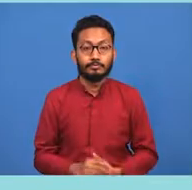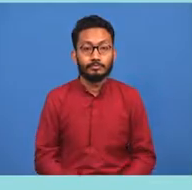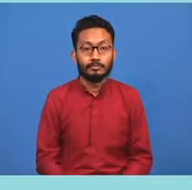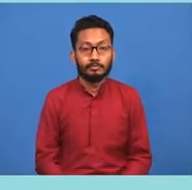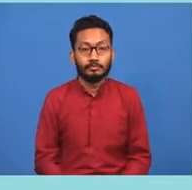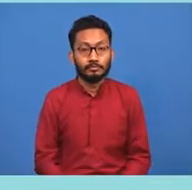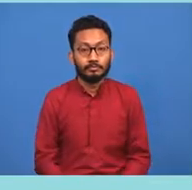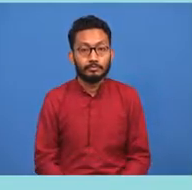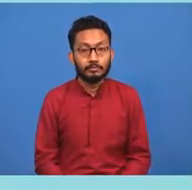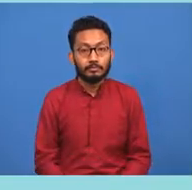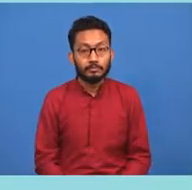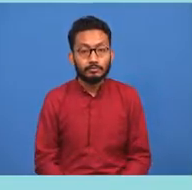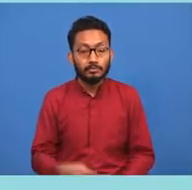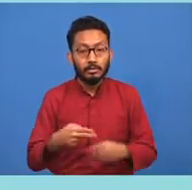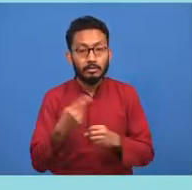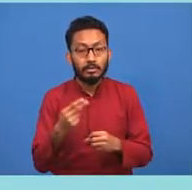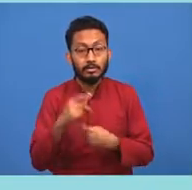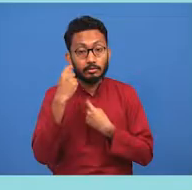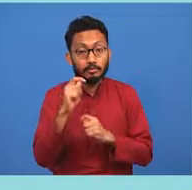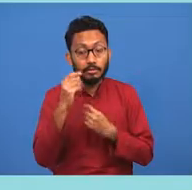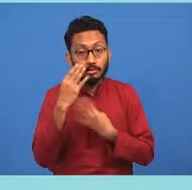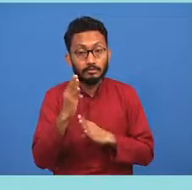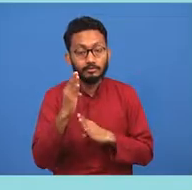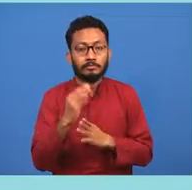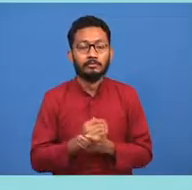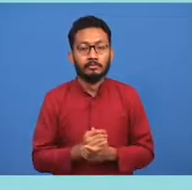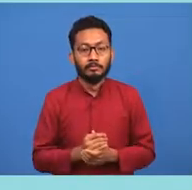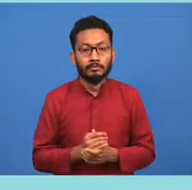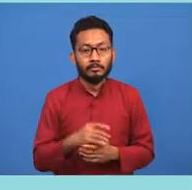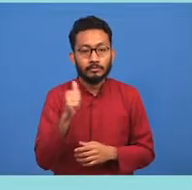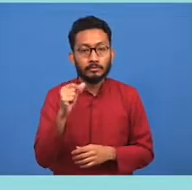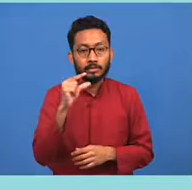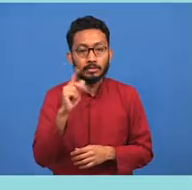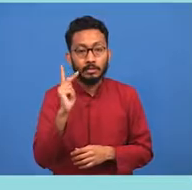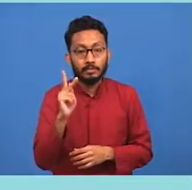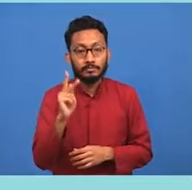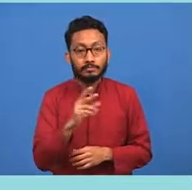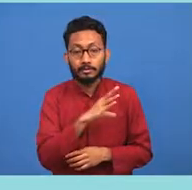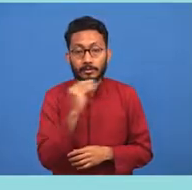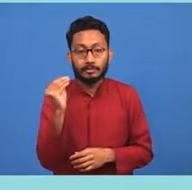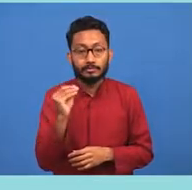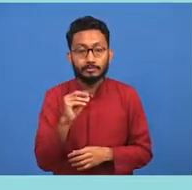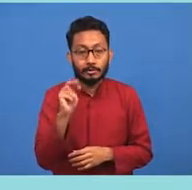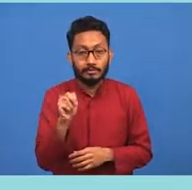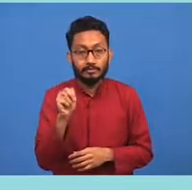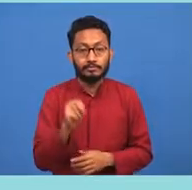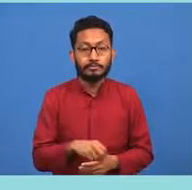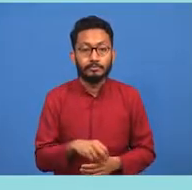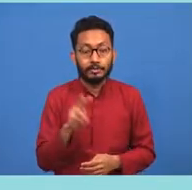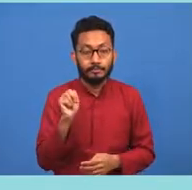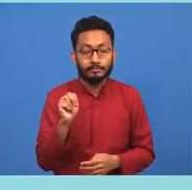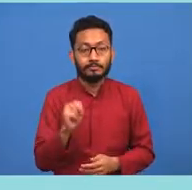Manakala hasil tindak balas ialah argentum klorida dan natrium nitrat.